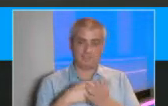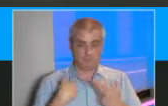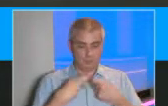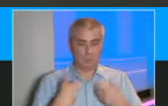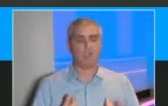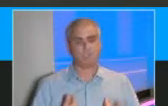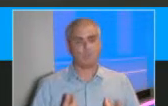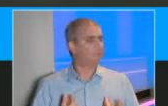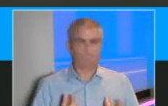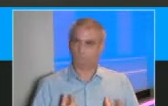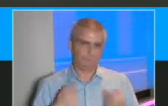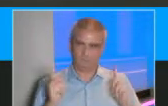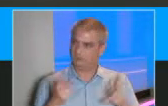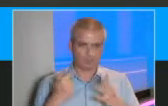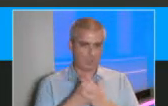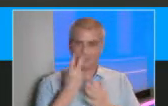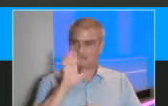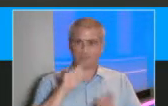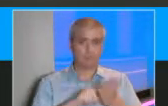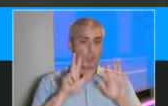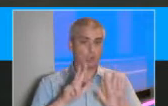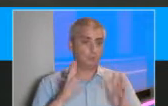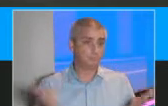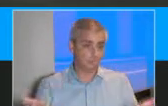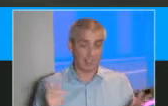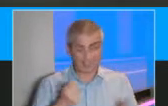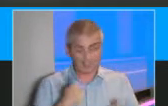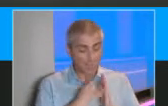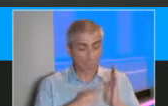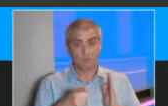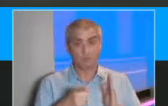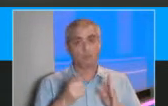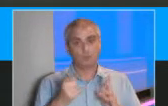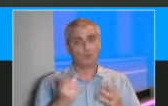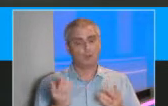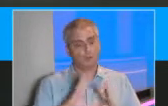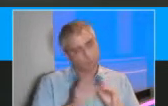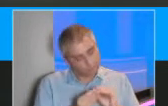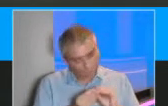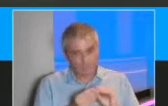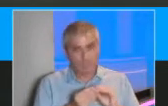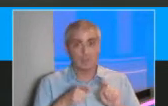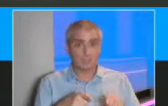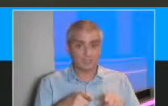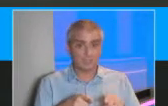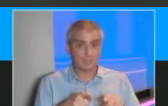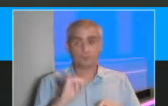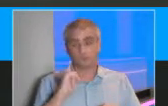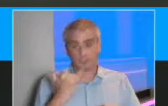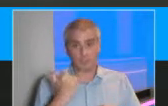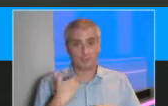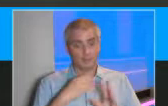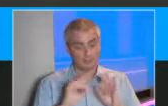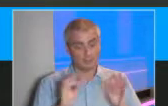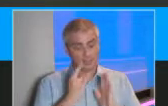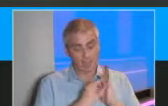חברה בה. אז זה לא יכול לקרות עד 25 באוגוסט. אז דווקא החוק שלא יוצאים, הוא פעולה משלימה לזה שכן